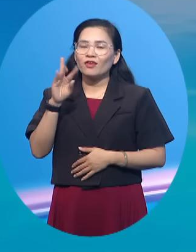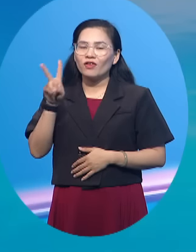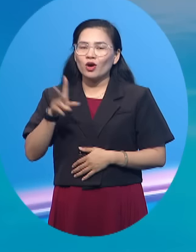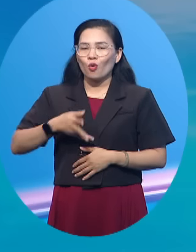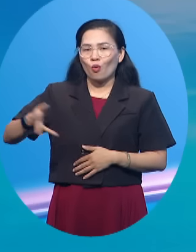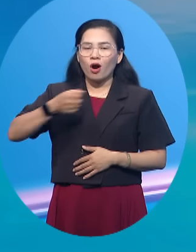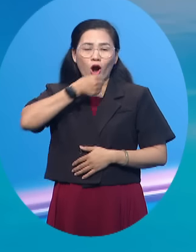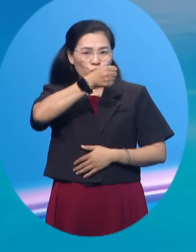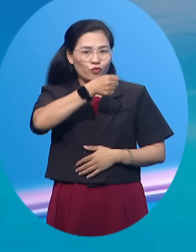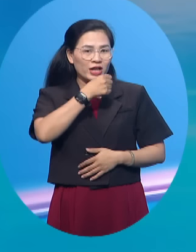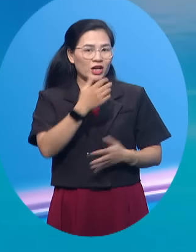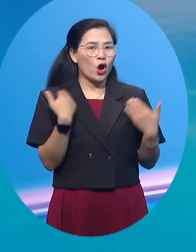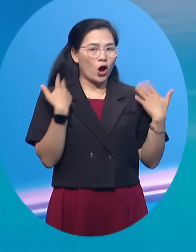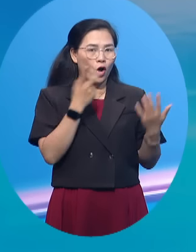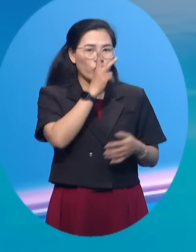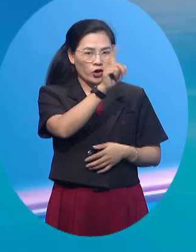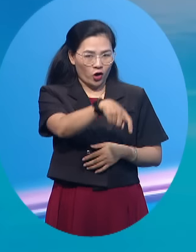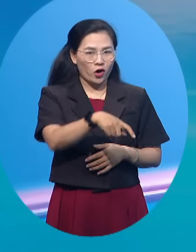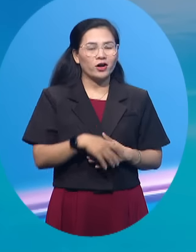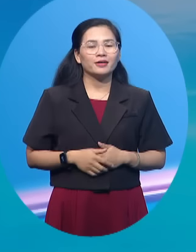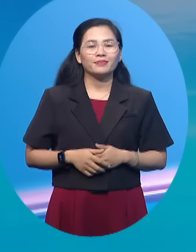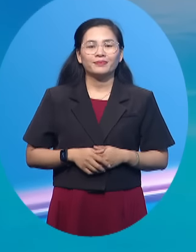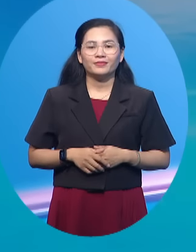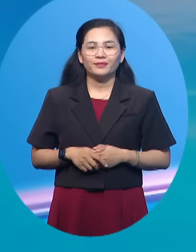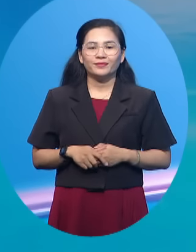về những trải nghiệm công nghệ thú vị trong chương trình.